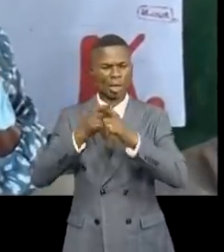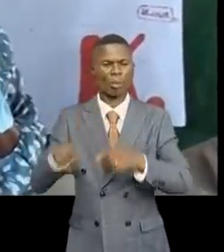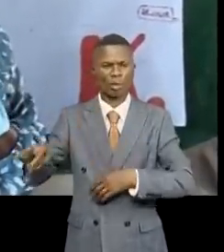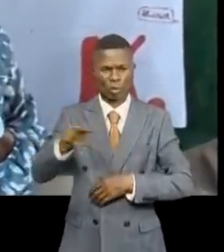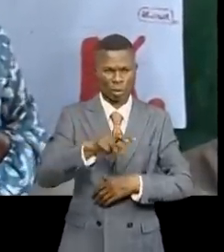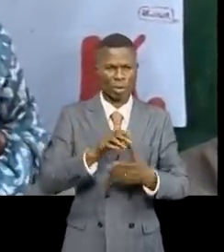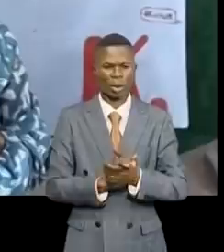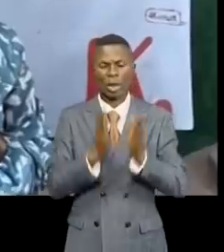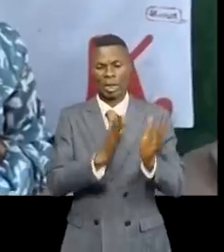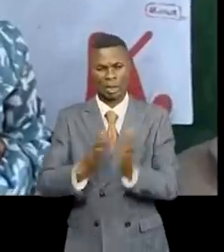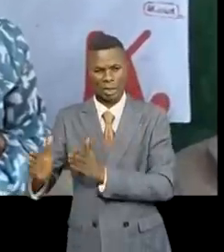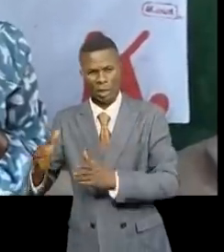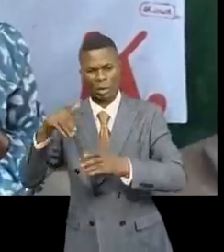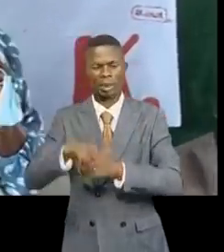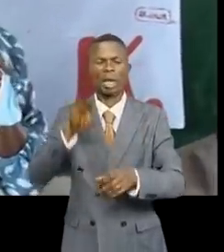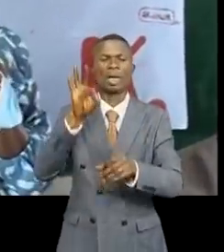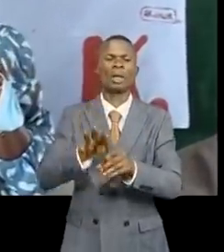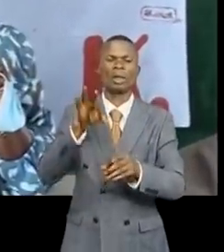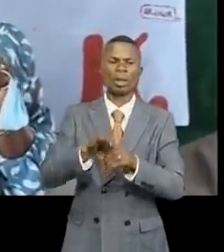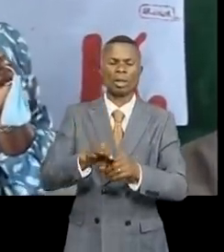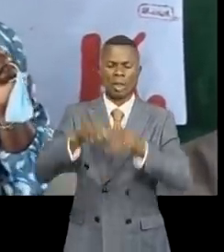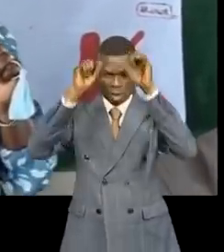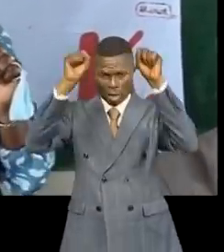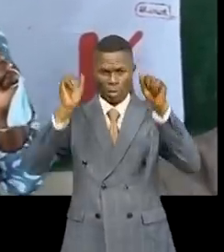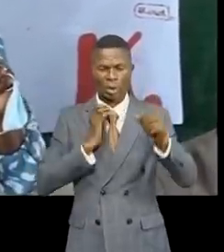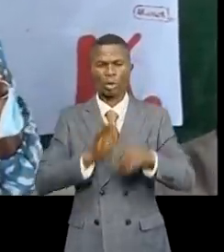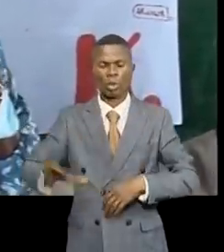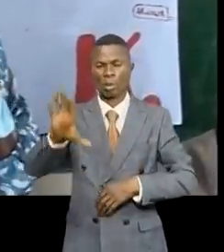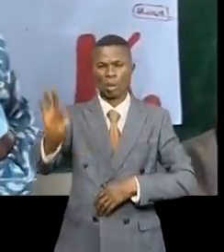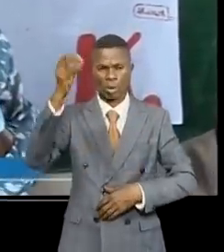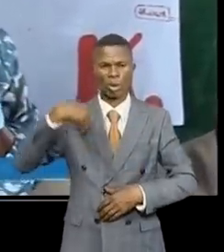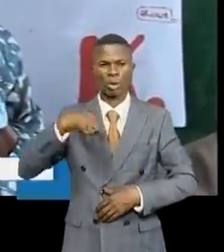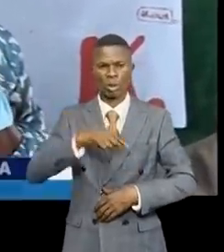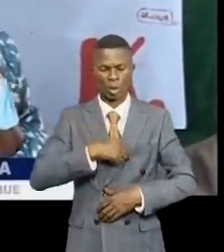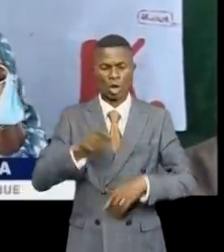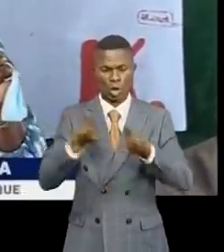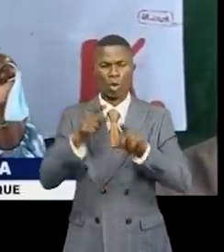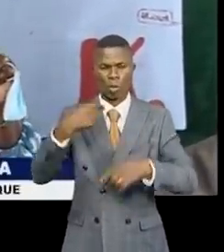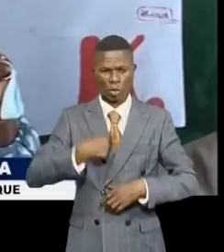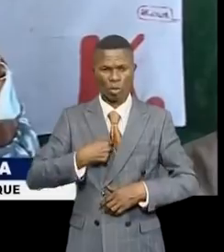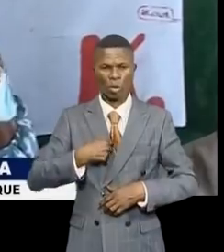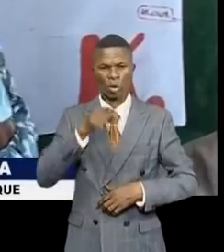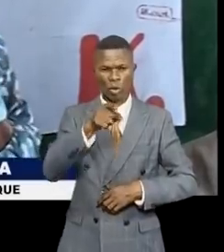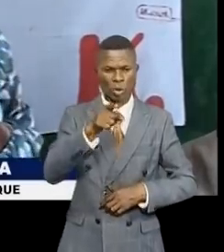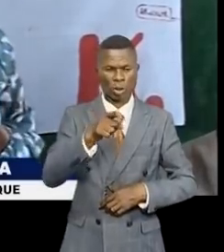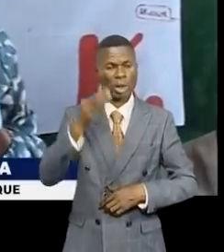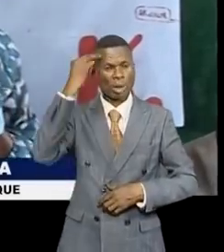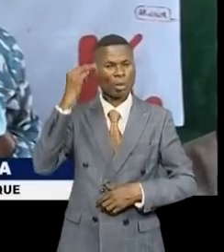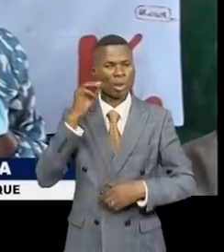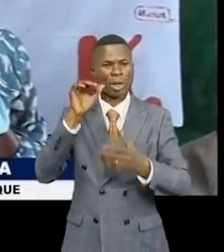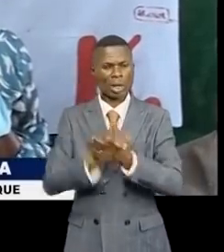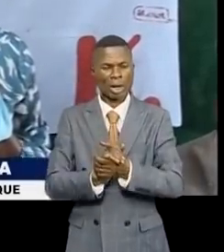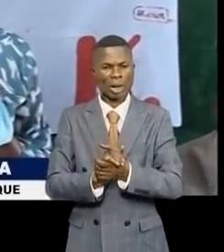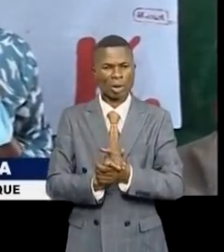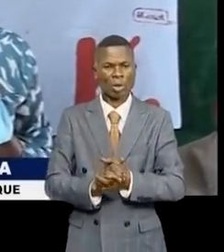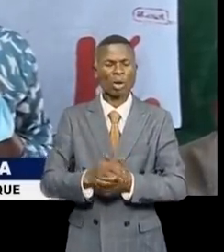Ça se prépare par les élections. Les chefs de l'État qui nous a choisis cette fois-ci. Il n'a jamais eu de ministre femme chez nous